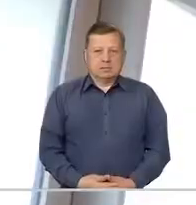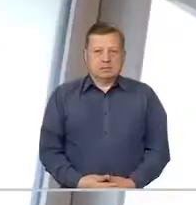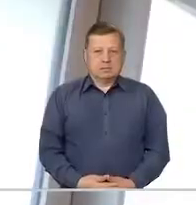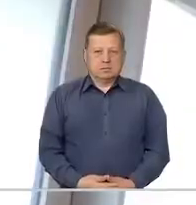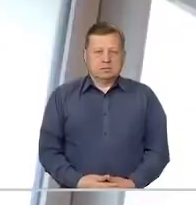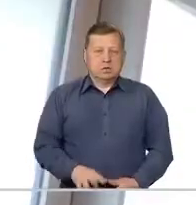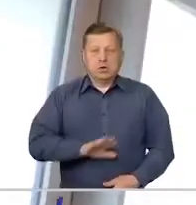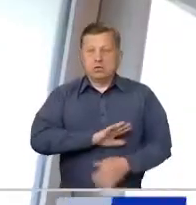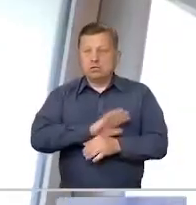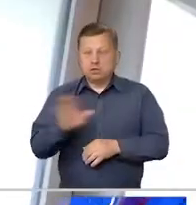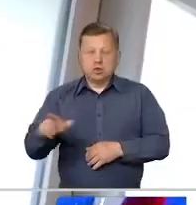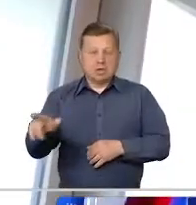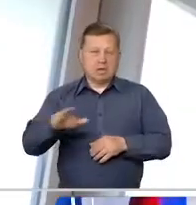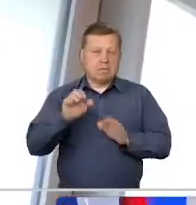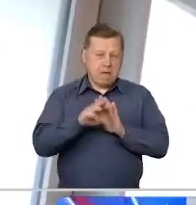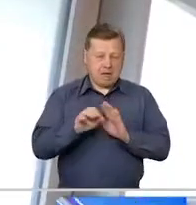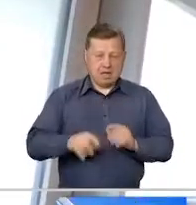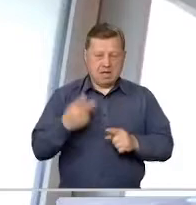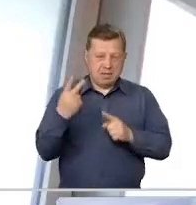Wszystkie media były